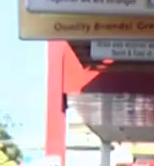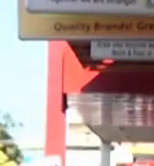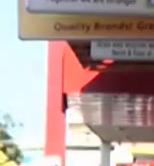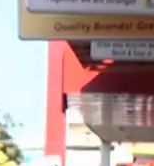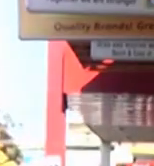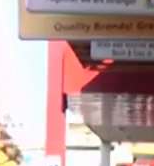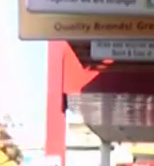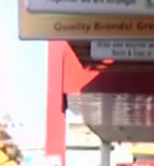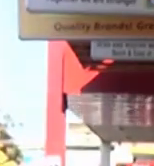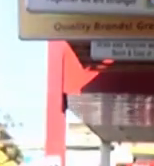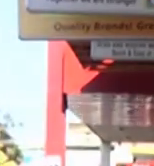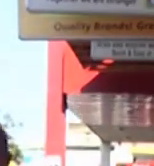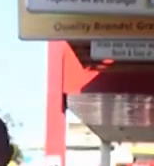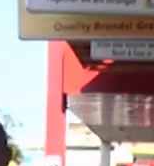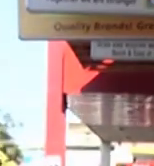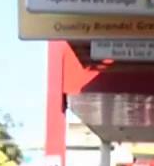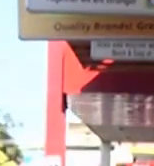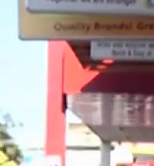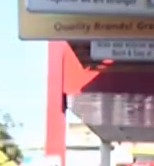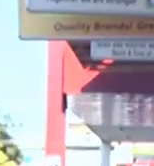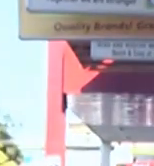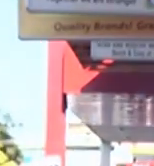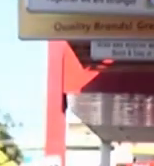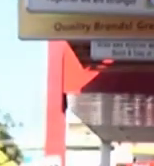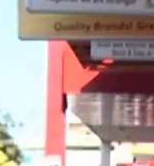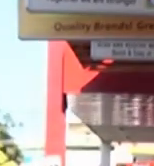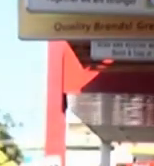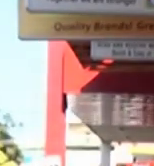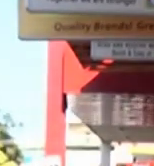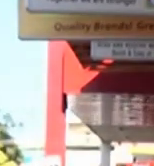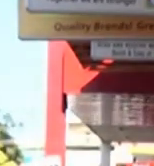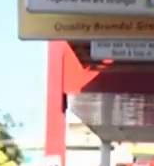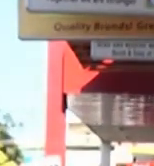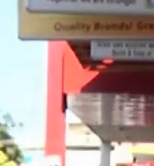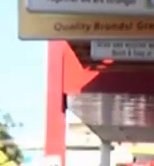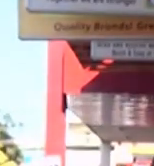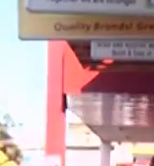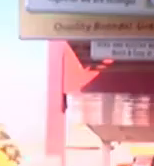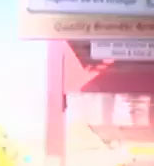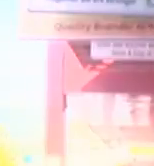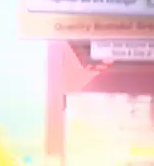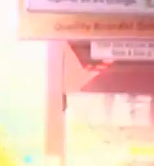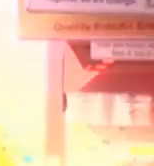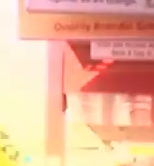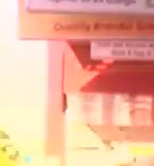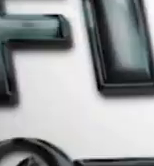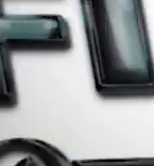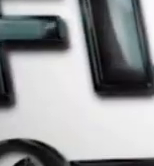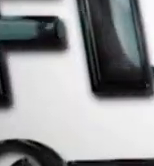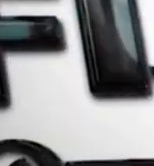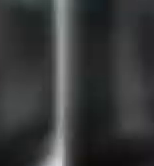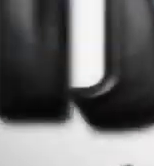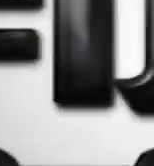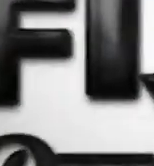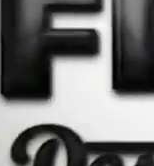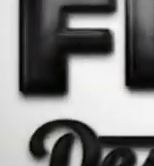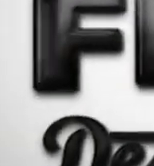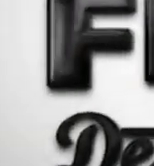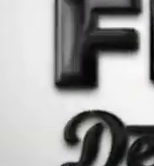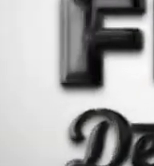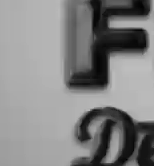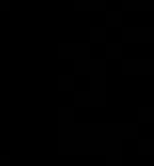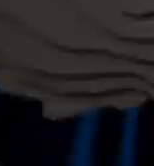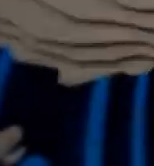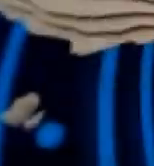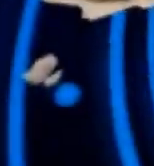मैं तो दिल्ली में रहता हूँ और रेडियो फीजी रेडियो फीजी रोज सुनता हूँ। रेडियो फीजी 2